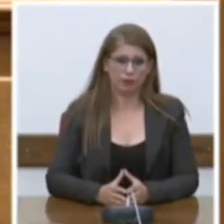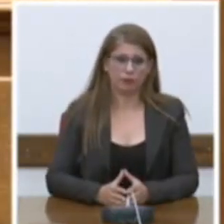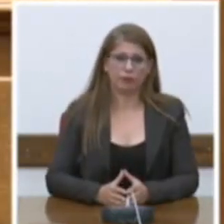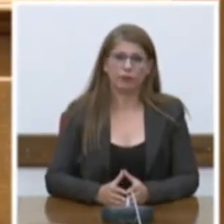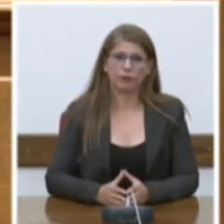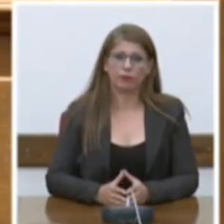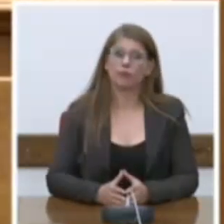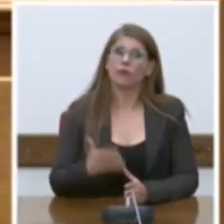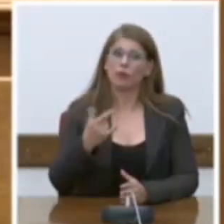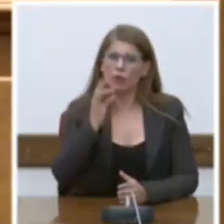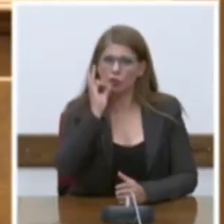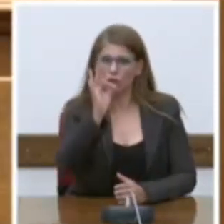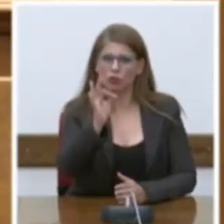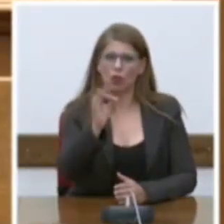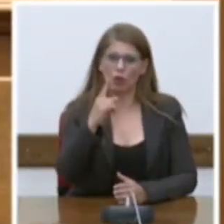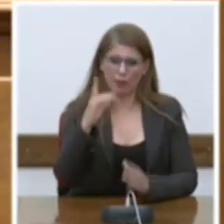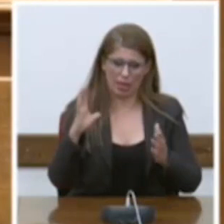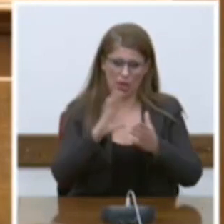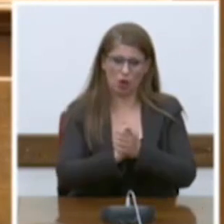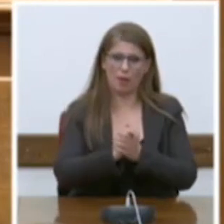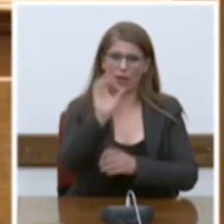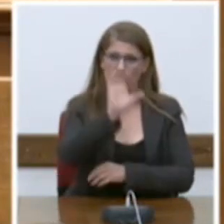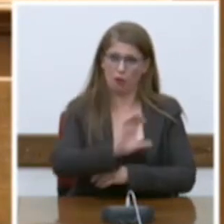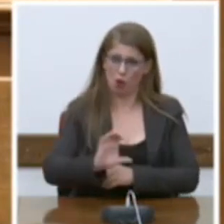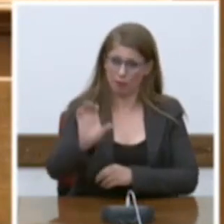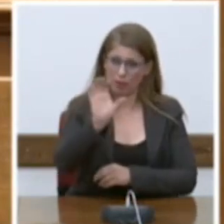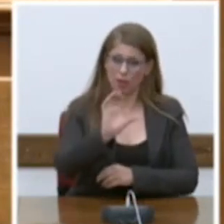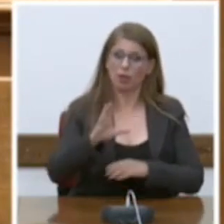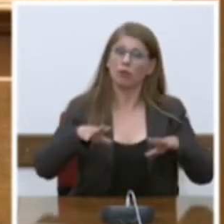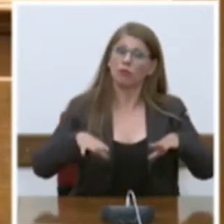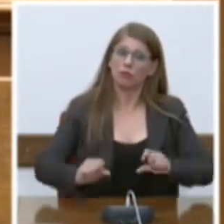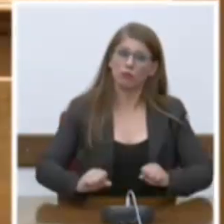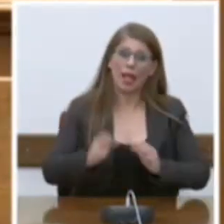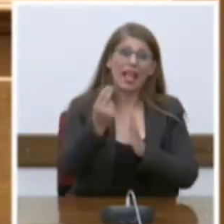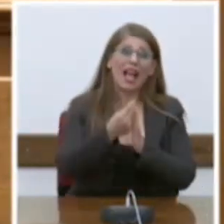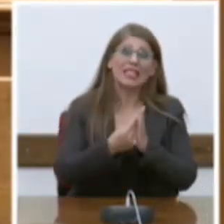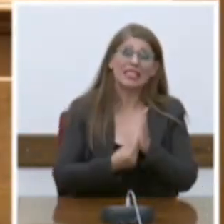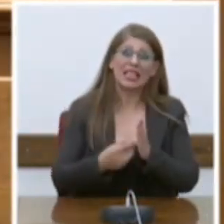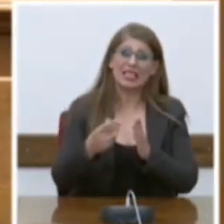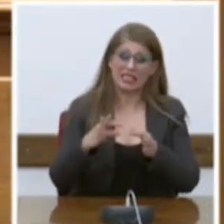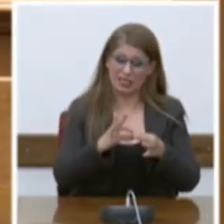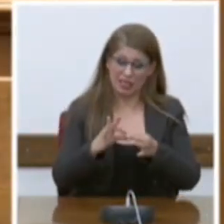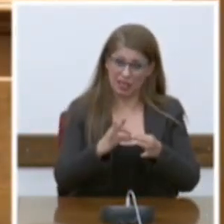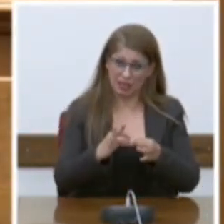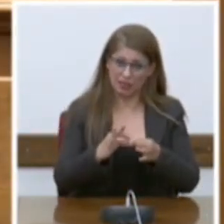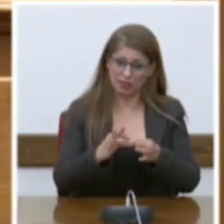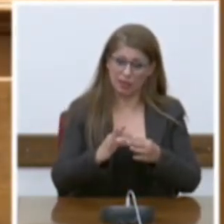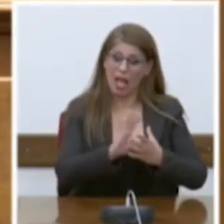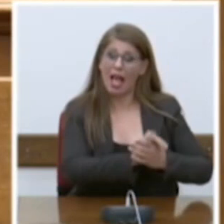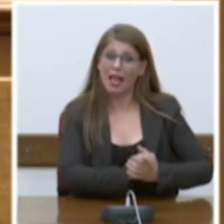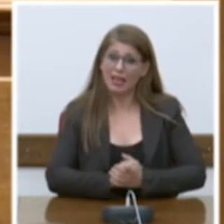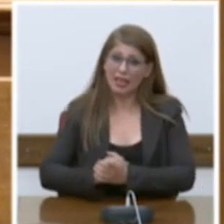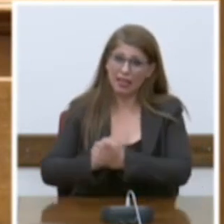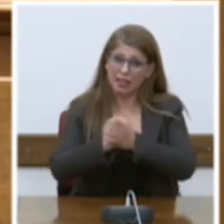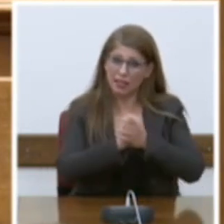Προσβλέπουμε σε μια ενωμένη Ευρώπη όπου κυριαρχούν οι αξίες της συνεργασίας, της αλληλεγγύης και